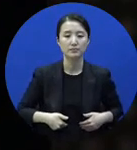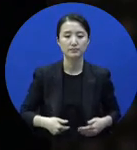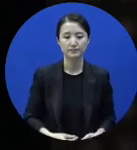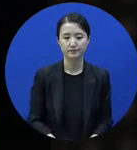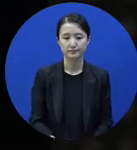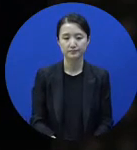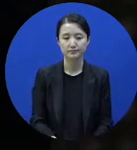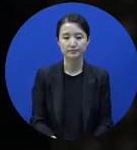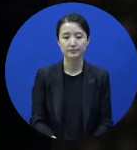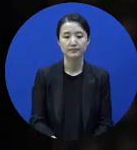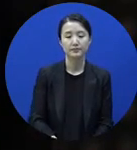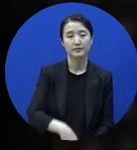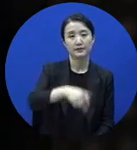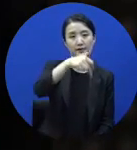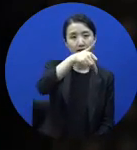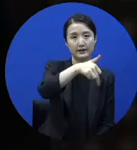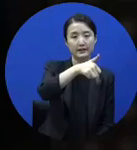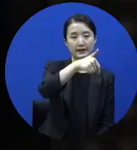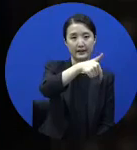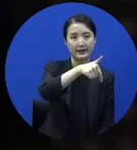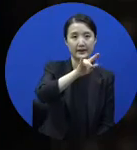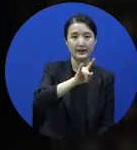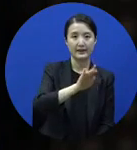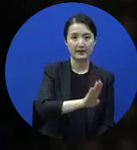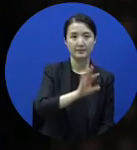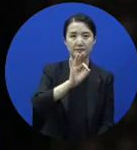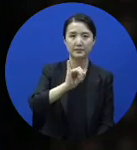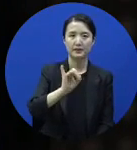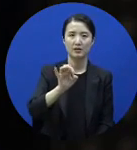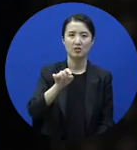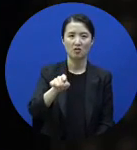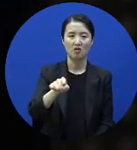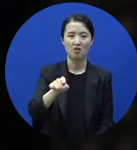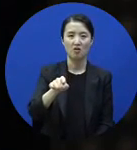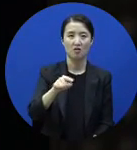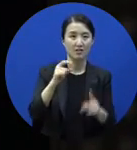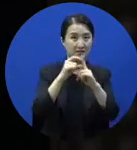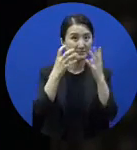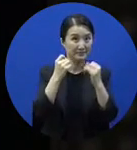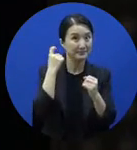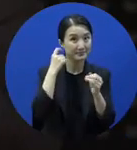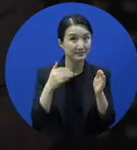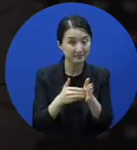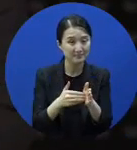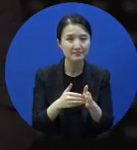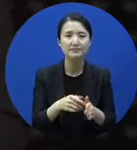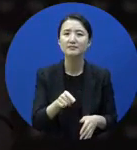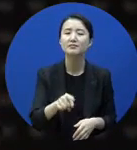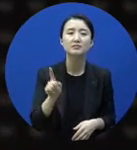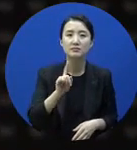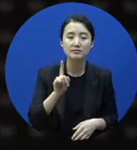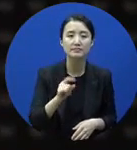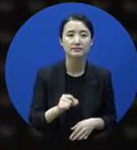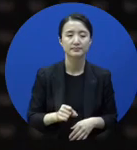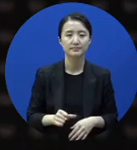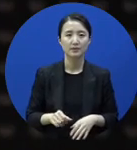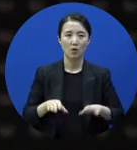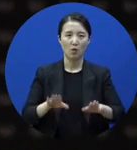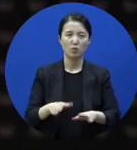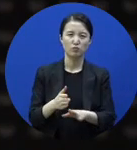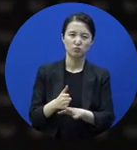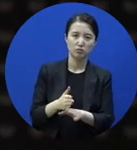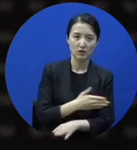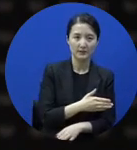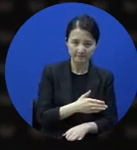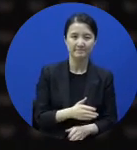어떤 이야기 많이 들었죠. 그냥 시간을 한번 내보는 거예요. 내가 뭔가 생각할 수 있는 시간인 거죠. 오늘부터 시작하자, 땡! 하면서 시작하는